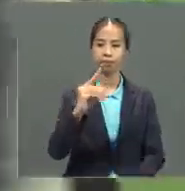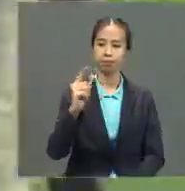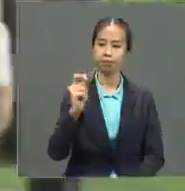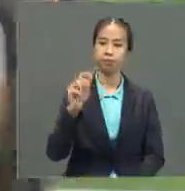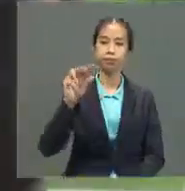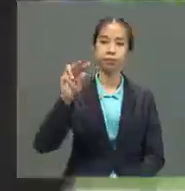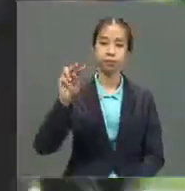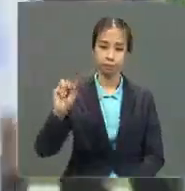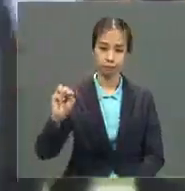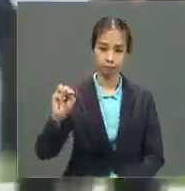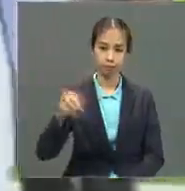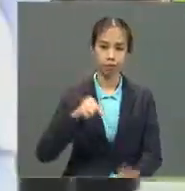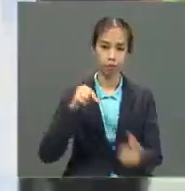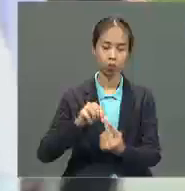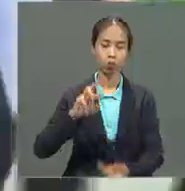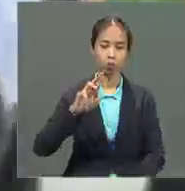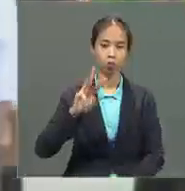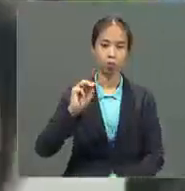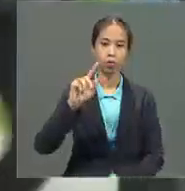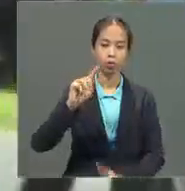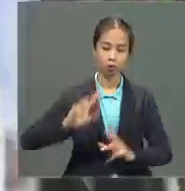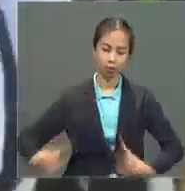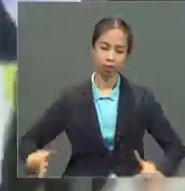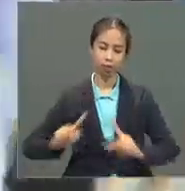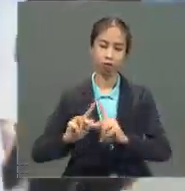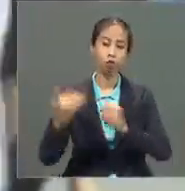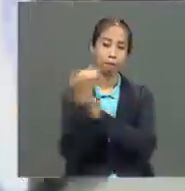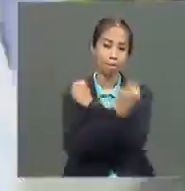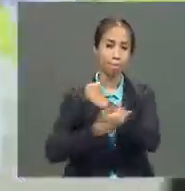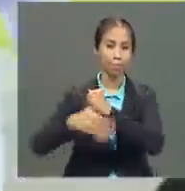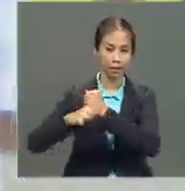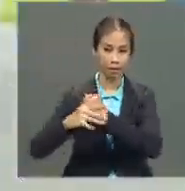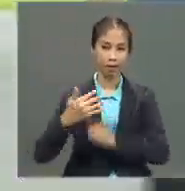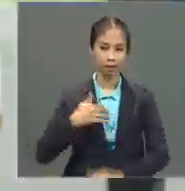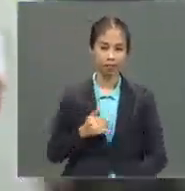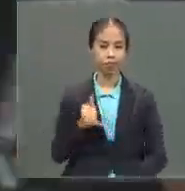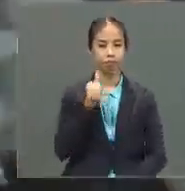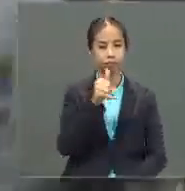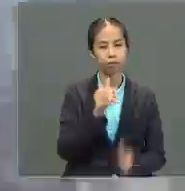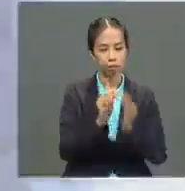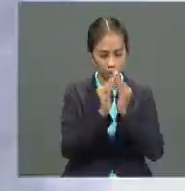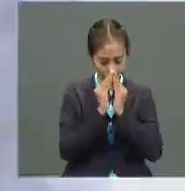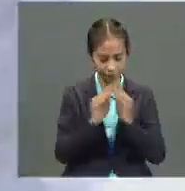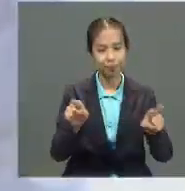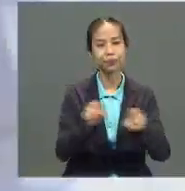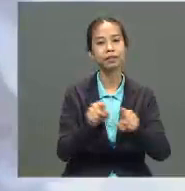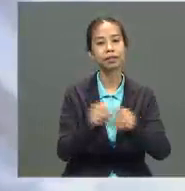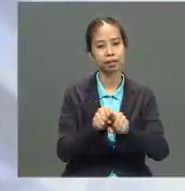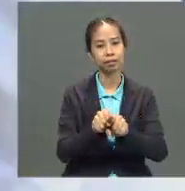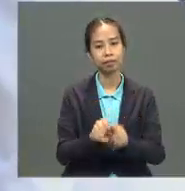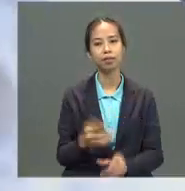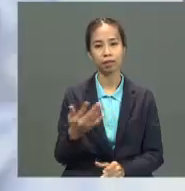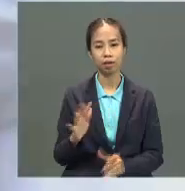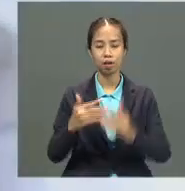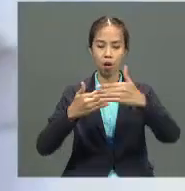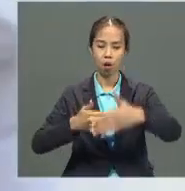ายกรัฐมนตรีและรัฐมนตรีว่าการกระทรวงต่างประเทศก็ได้เข้าสักการะสิ่งศักดิ์สิทธิ์ประจำทำเนียบรัฐบาลเช่นกันขณะที่ห้องท